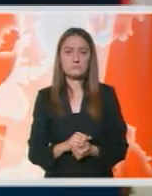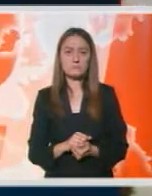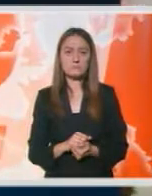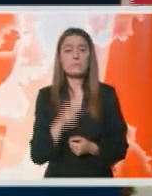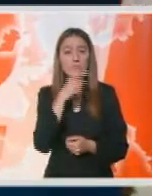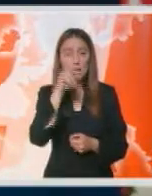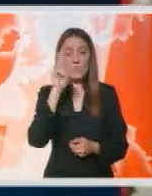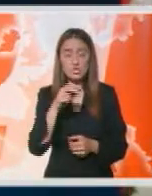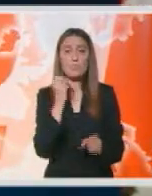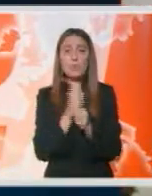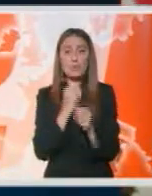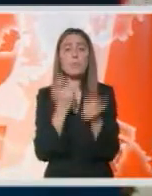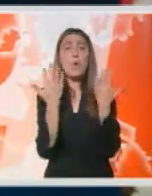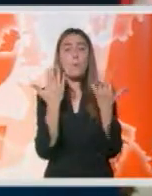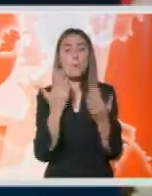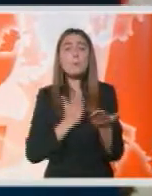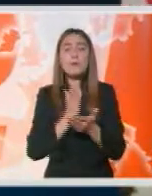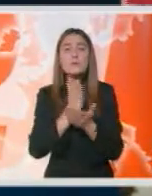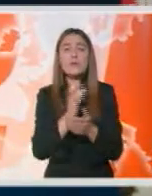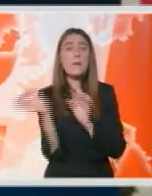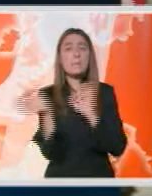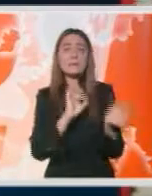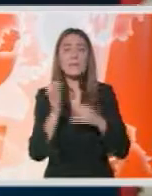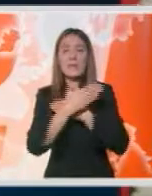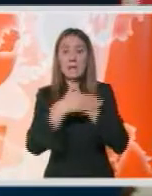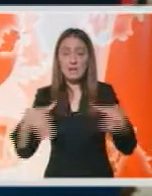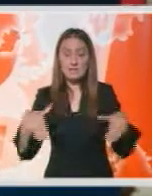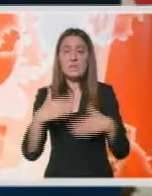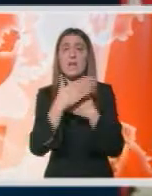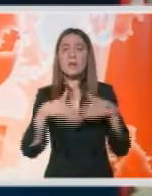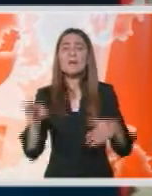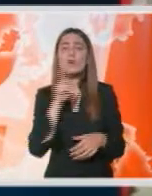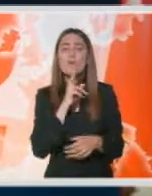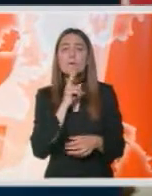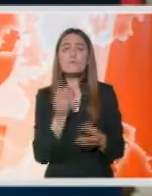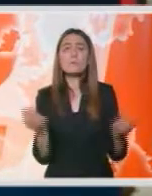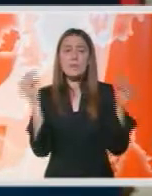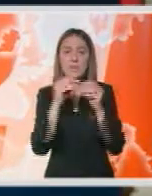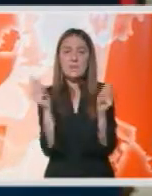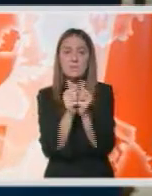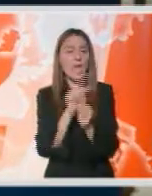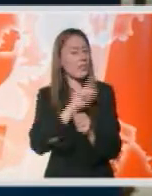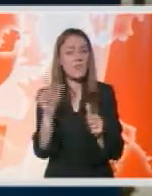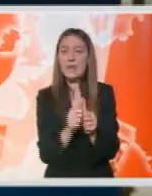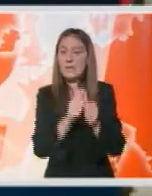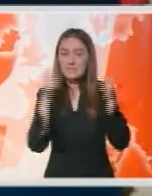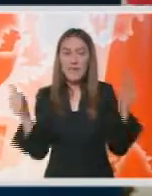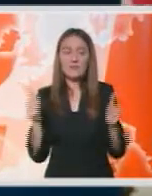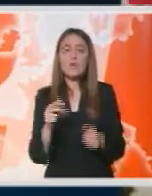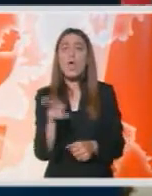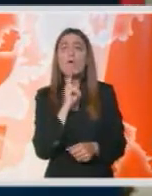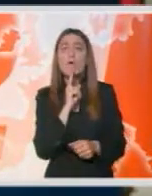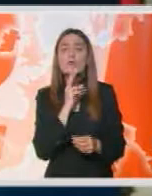To možemo da učinimo ukoliko stvorimo bezbedne granice. Granice koje će nas ujedinjavati, a ne razdvajati. Koje